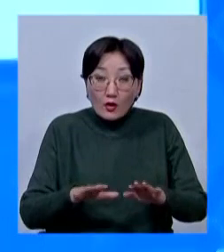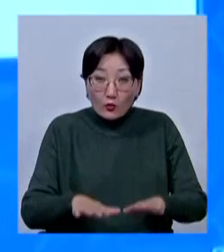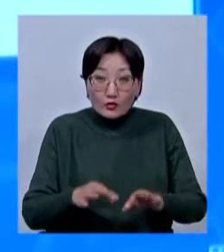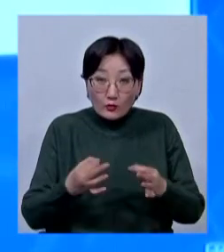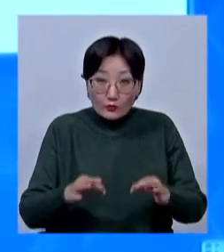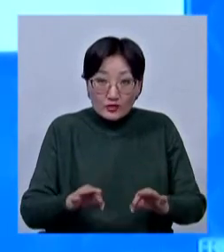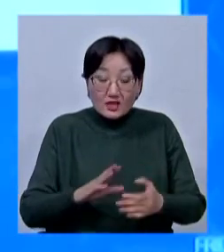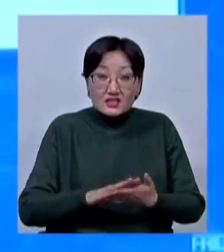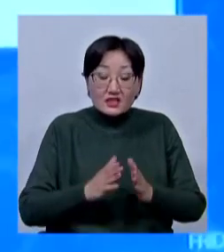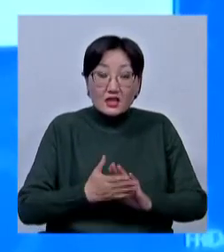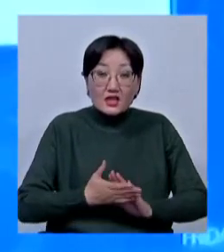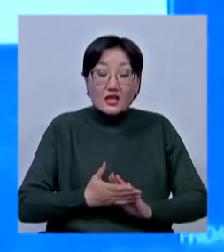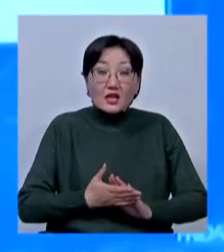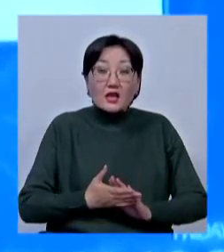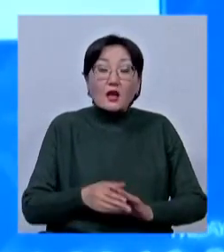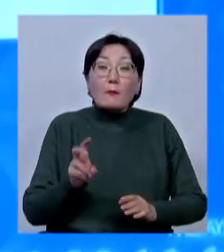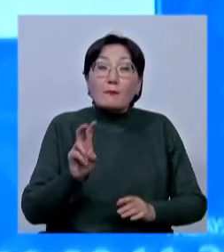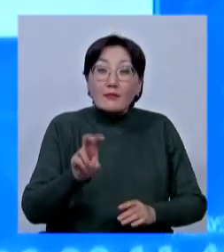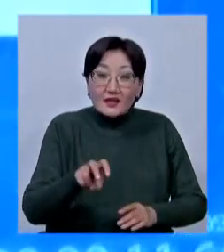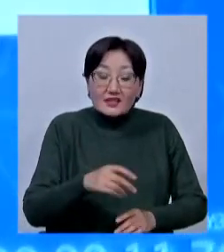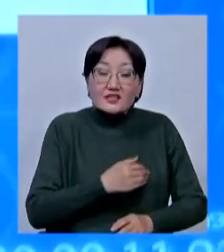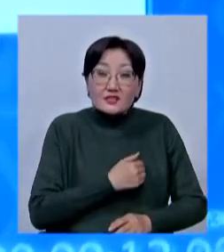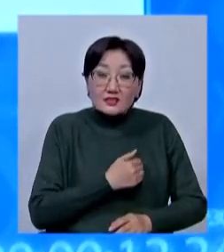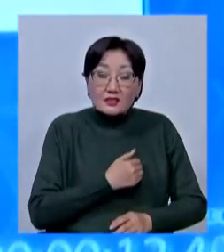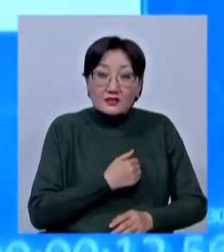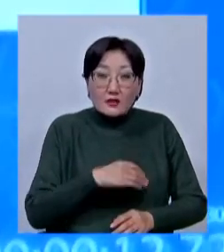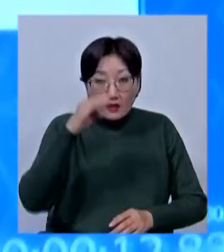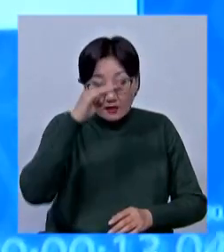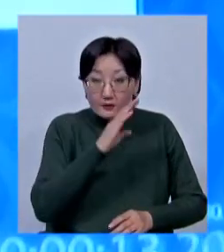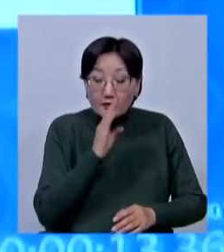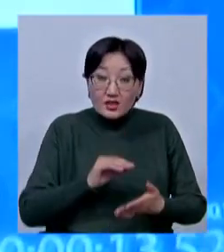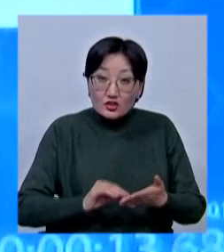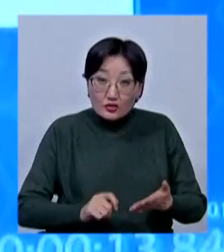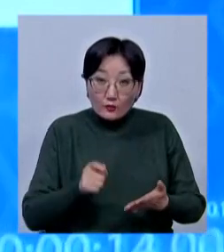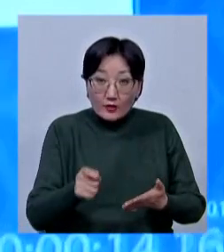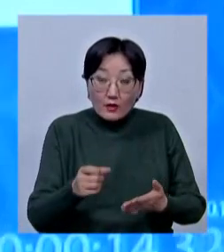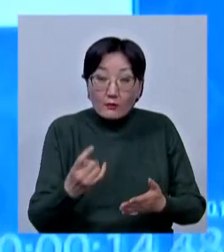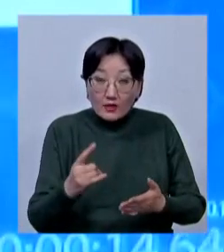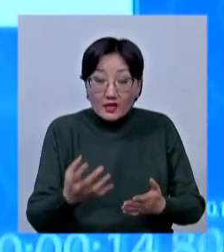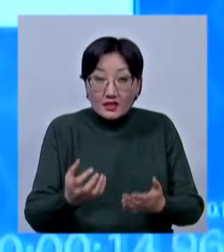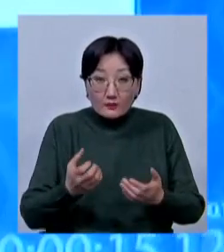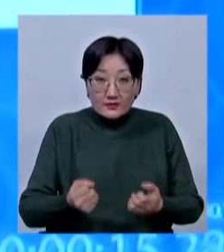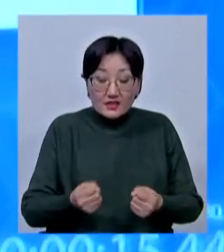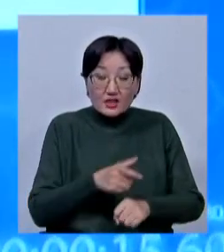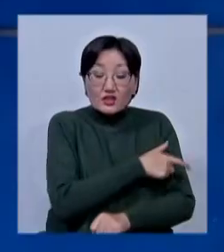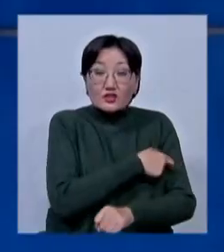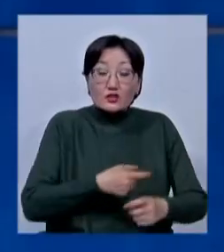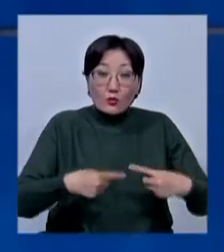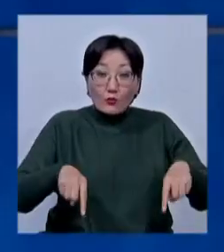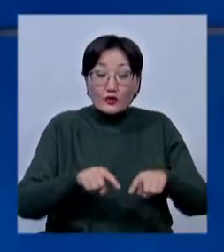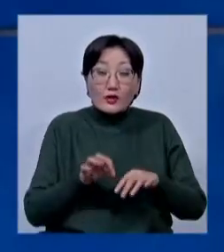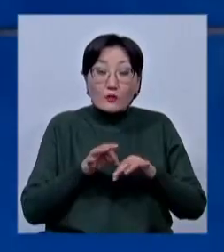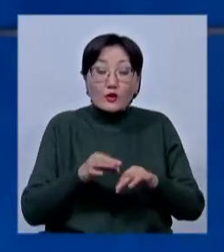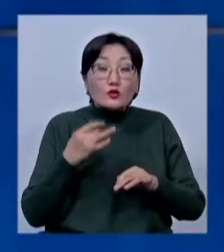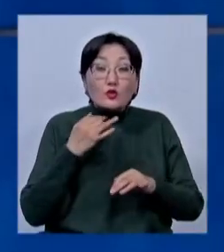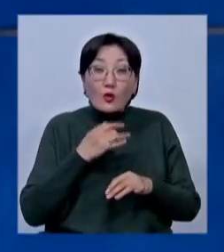жаңағы барғысы келген ата-аналардың өтініші негізінде олардың балалары қабылданады. Ол жерден кезекші топқа өткізетіндердің